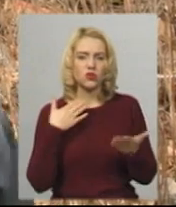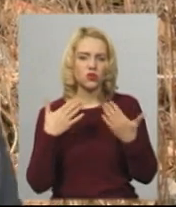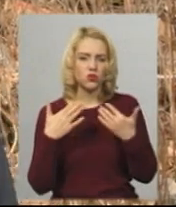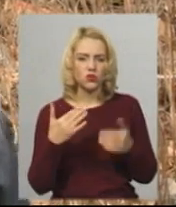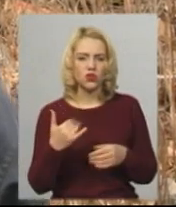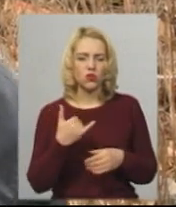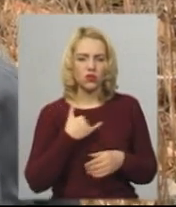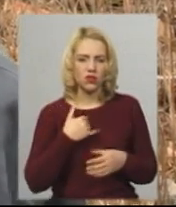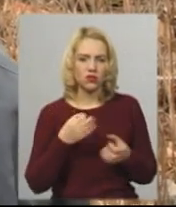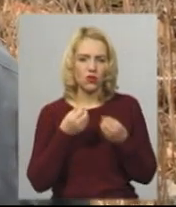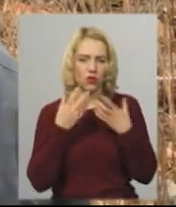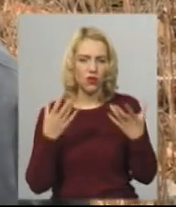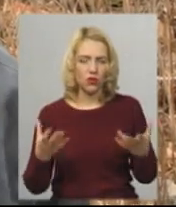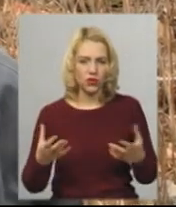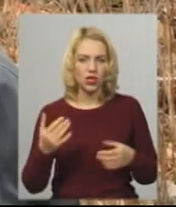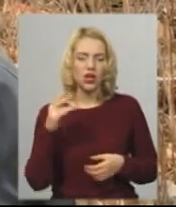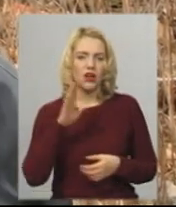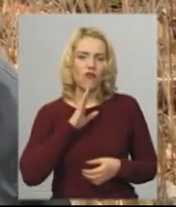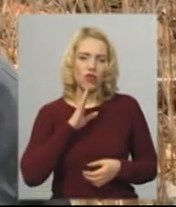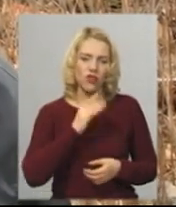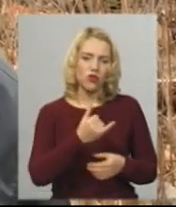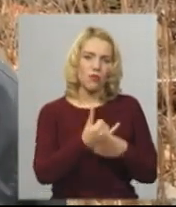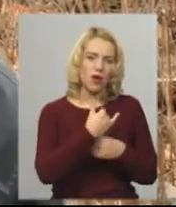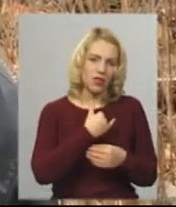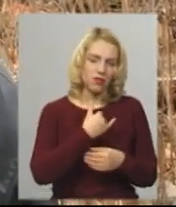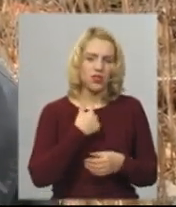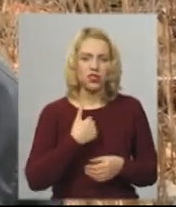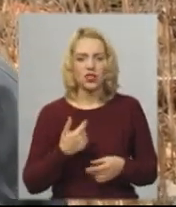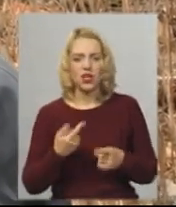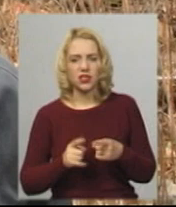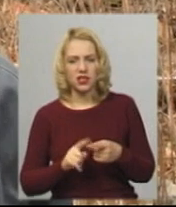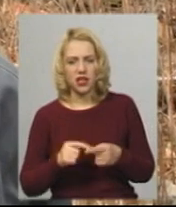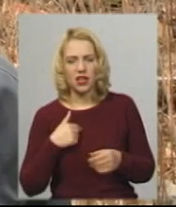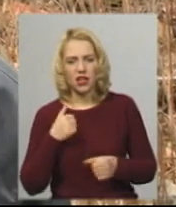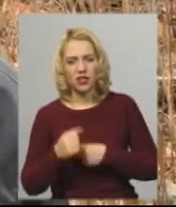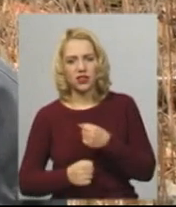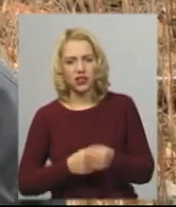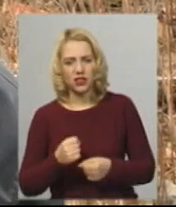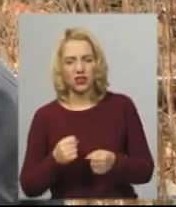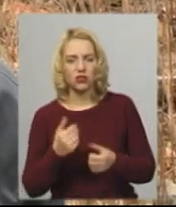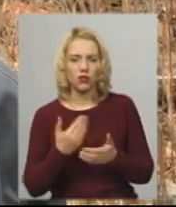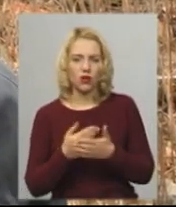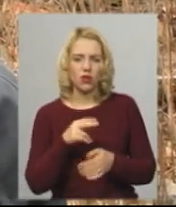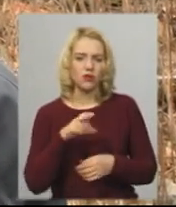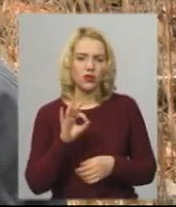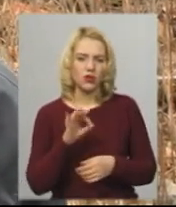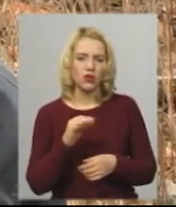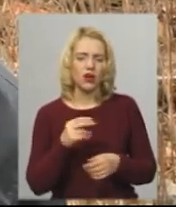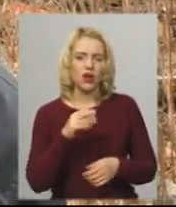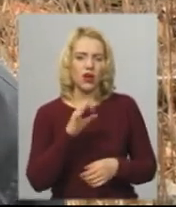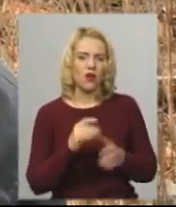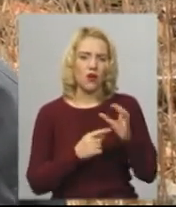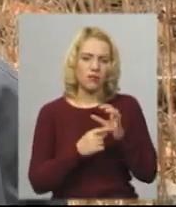нас хороші. Вона до мене приїжджає, а це я їду там по